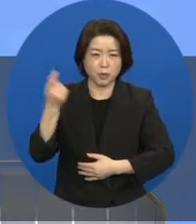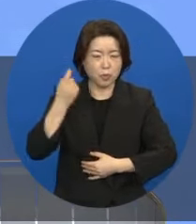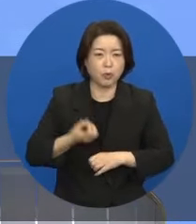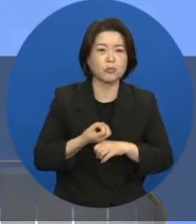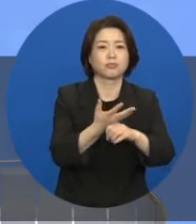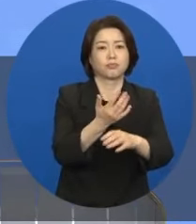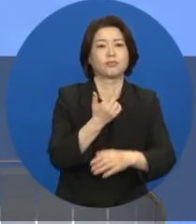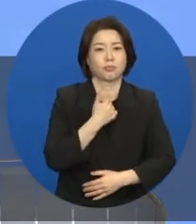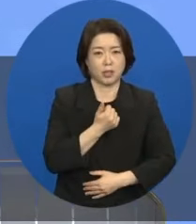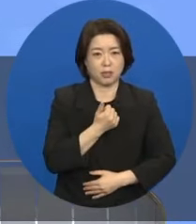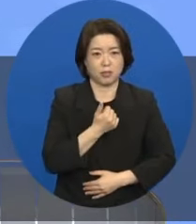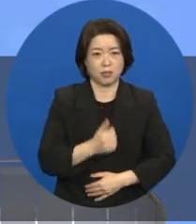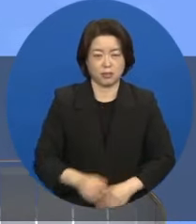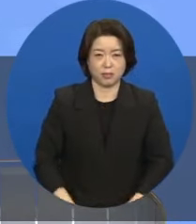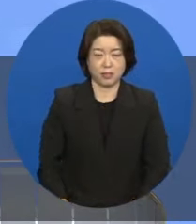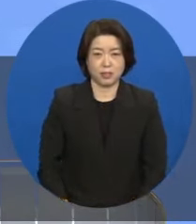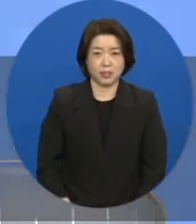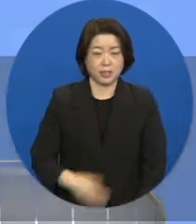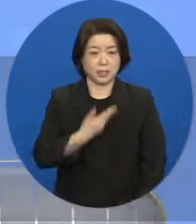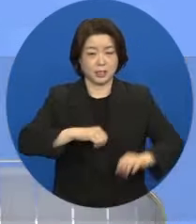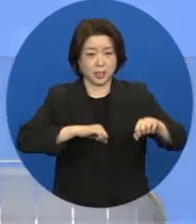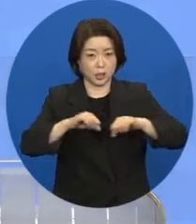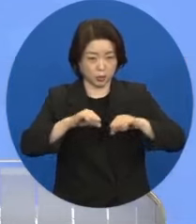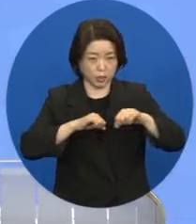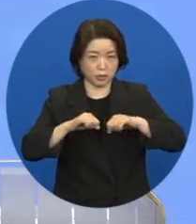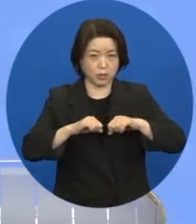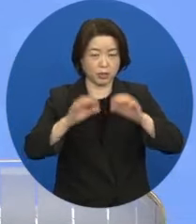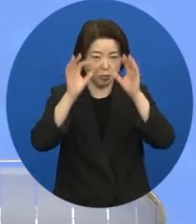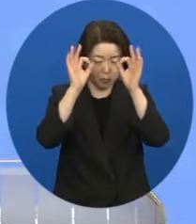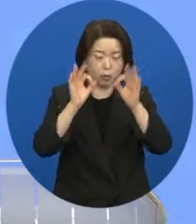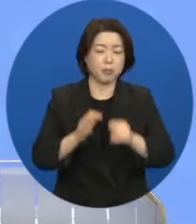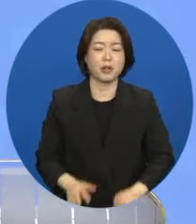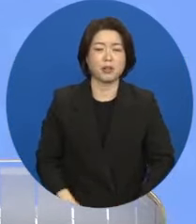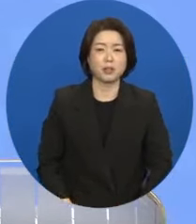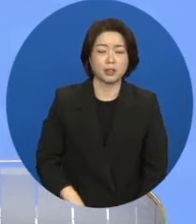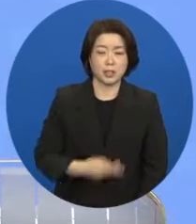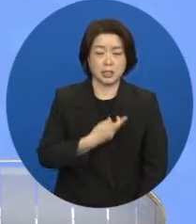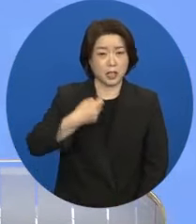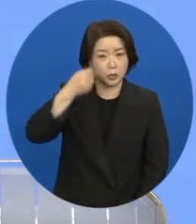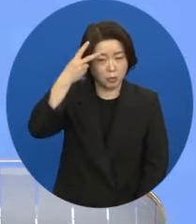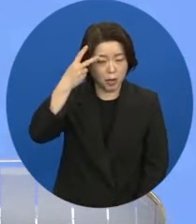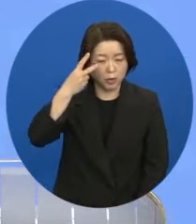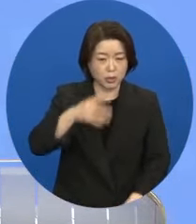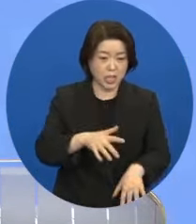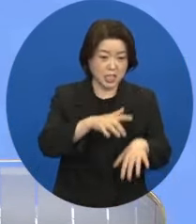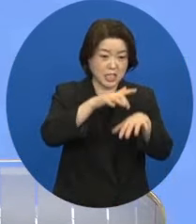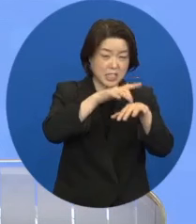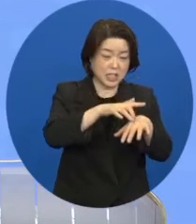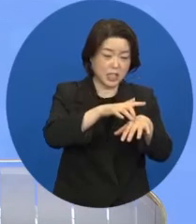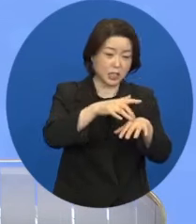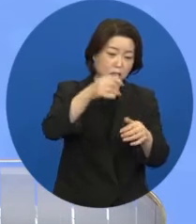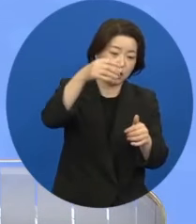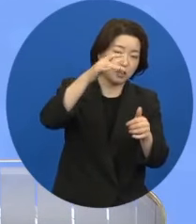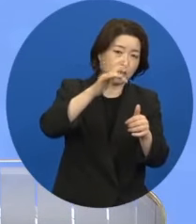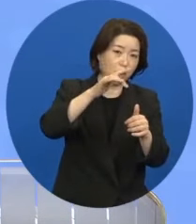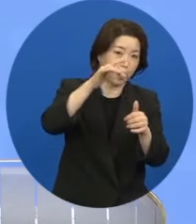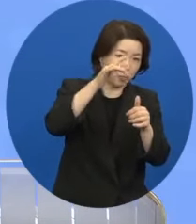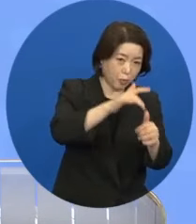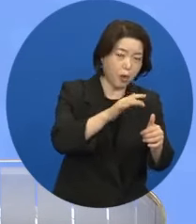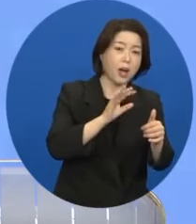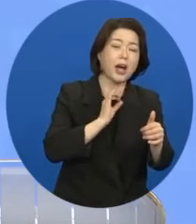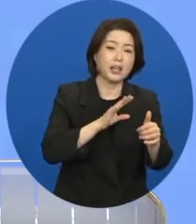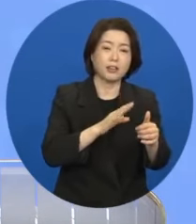사도행전 16장에 보면 바울과 실라가 귀신 들린 여정을 고칩니다 귀신을